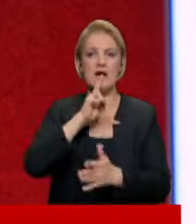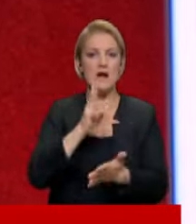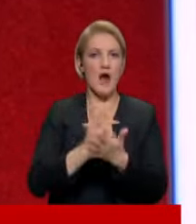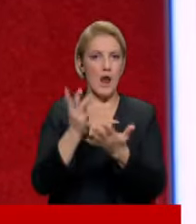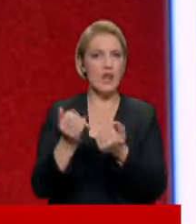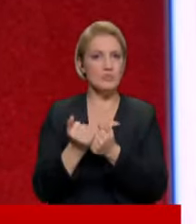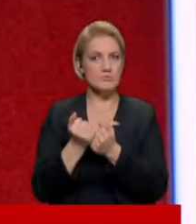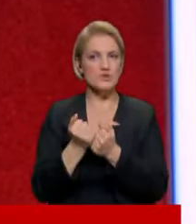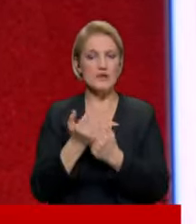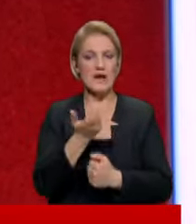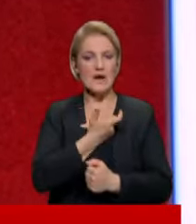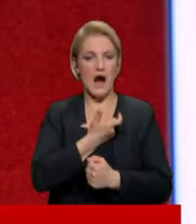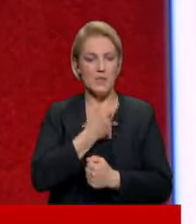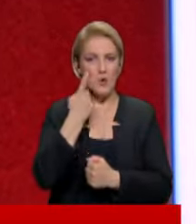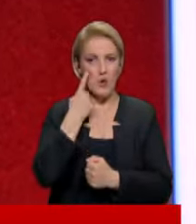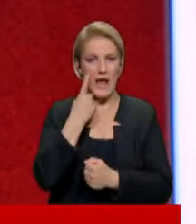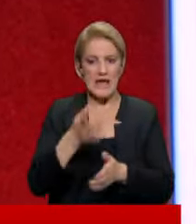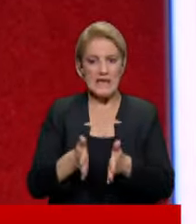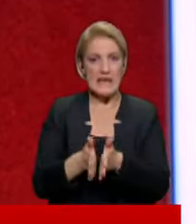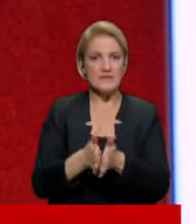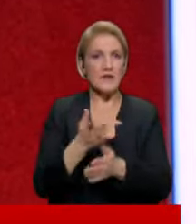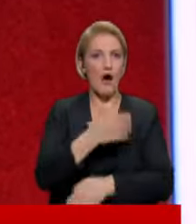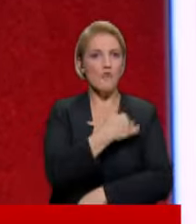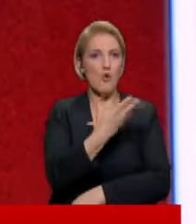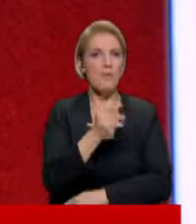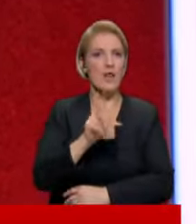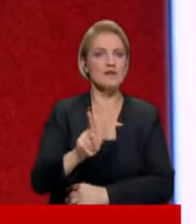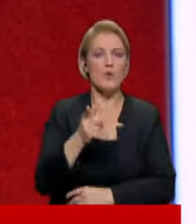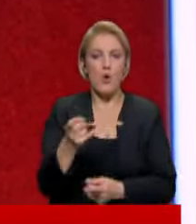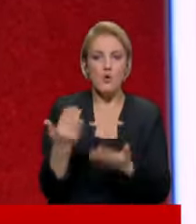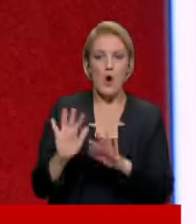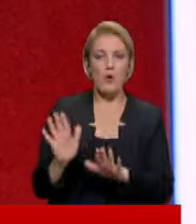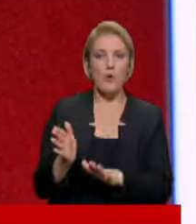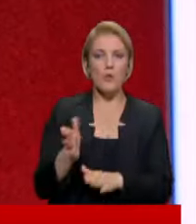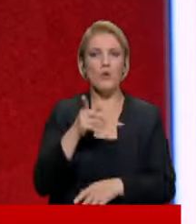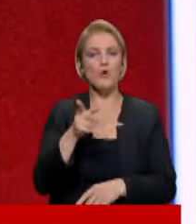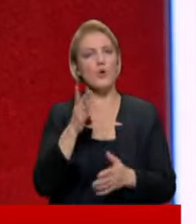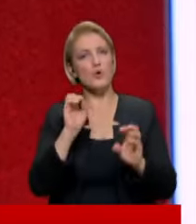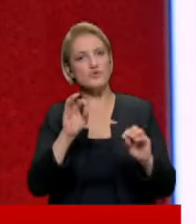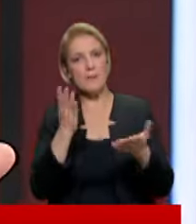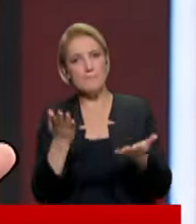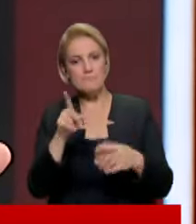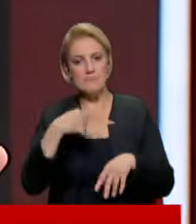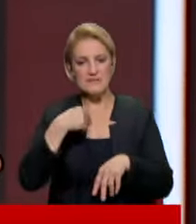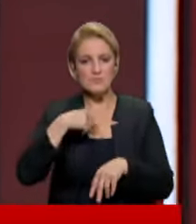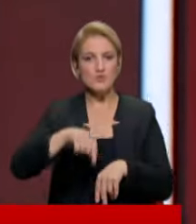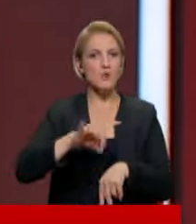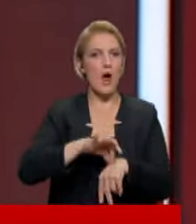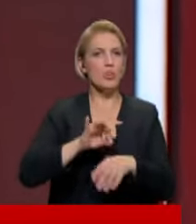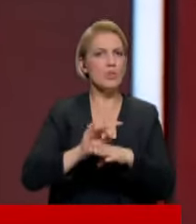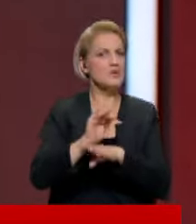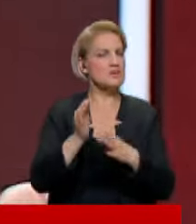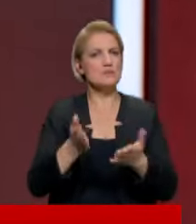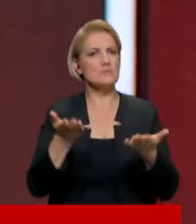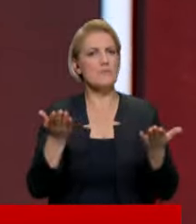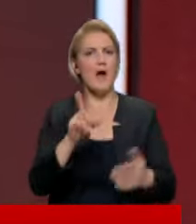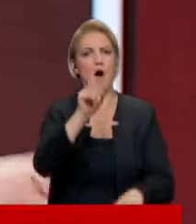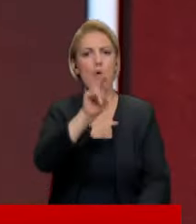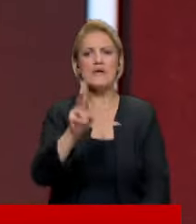alınmış kanuna göre de yanında avukatı bulunması gerekir O da yok E peki Hocam bizim şu anda yaşadığımız Ne yani